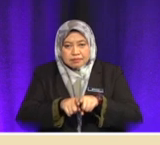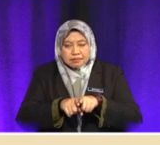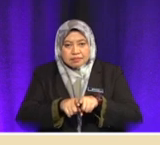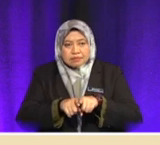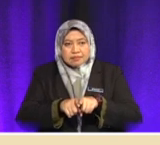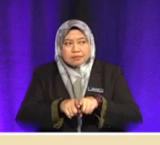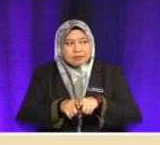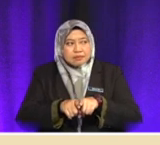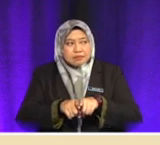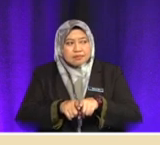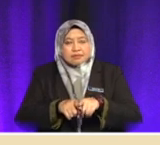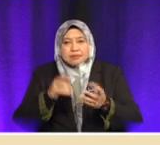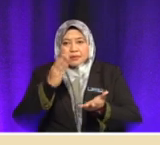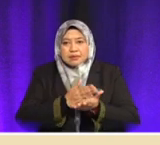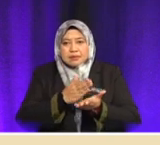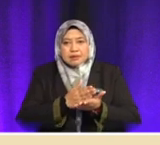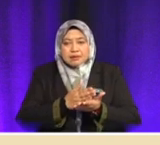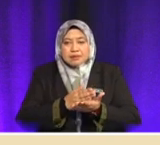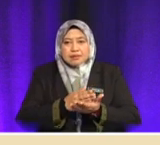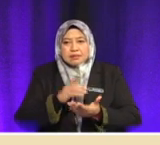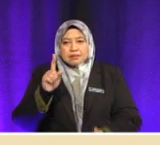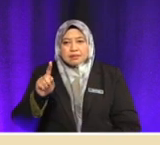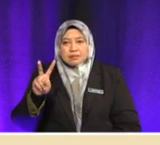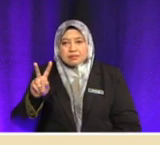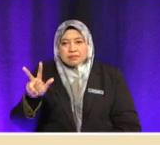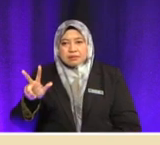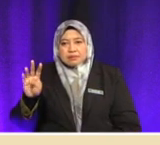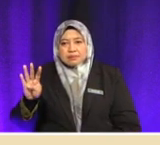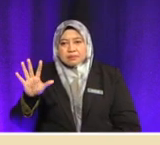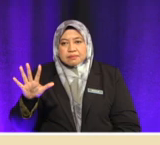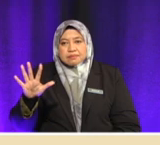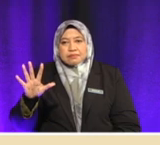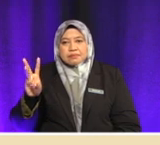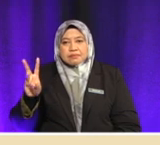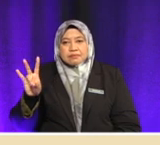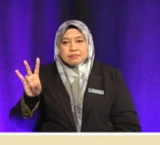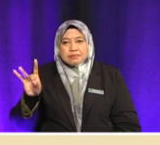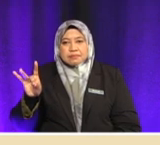t 1 2 3 4 5 6 7 8